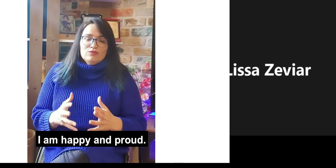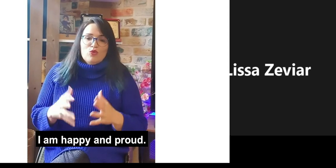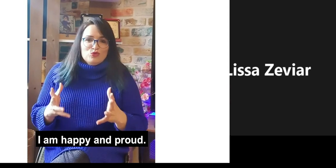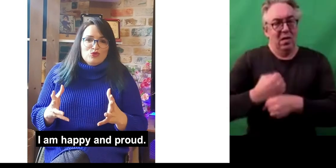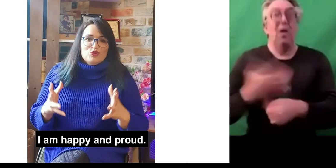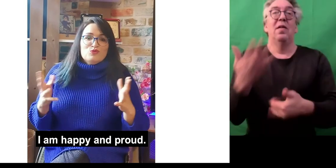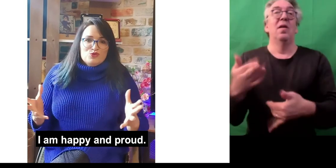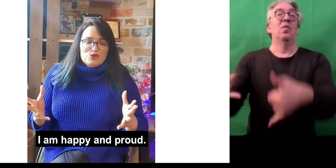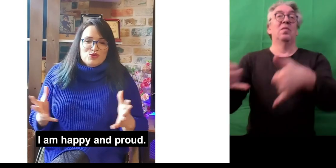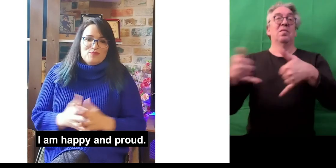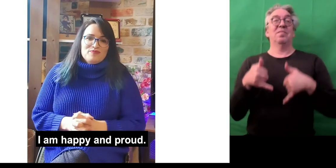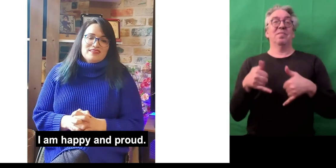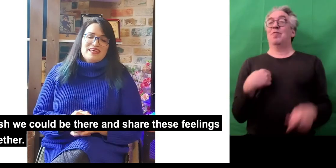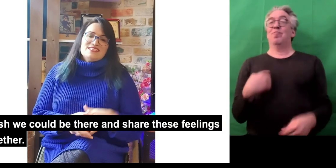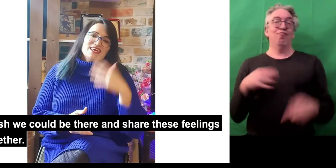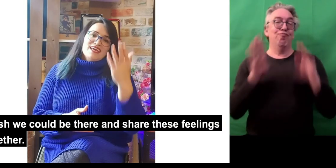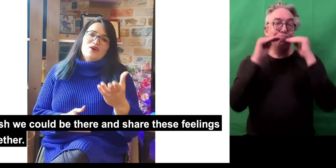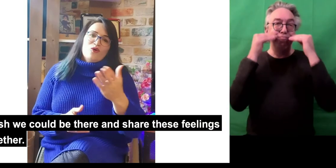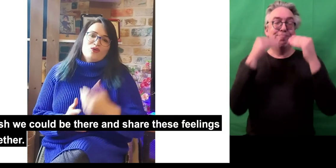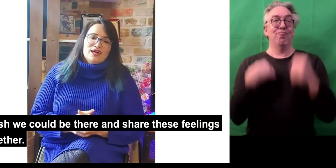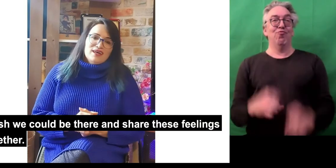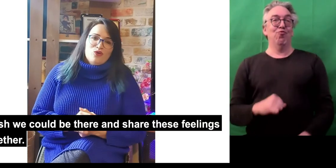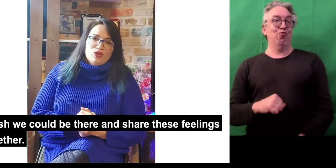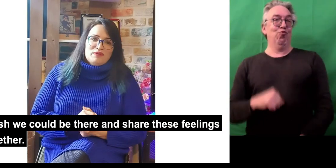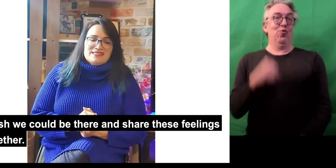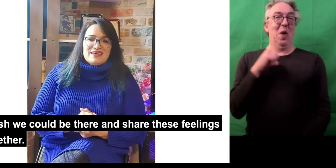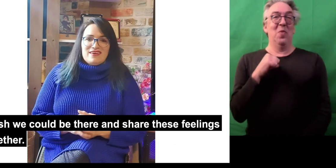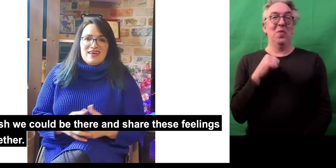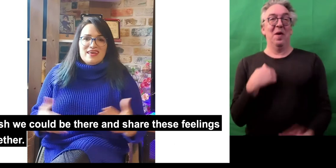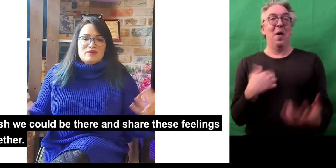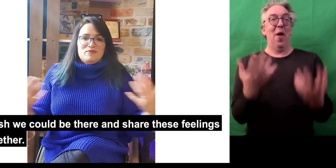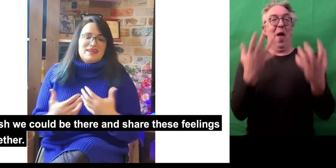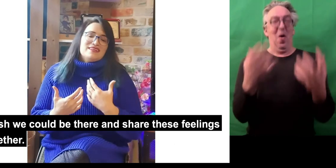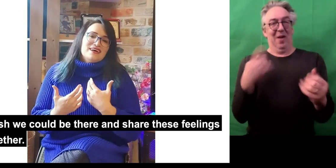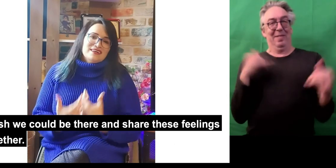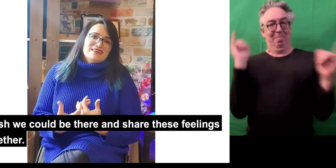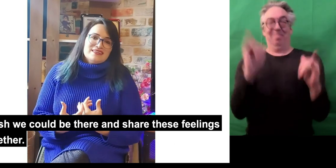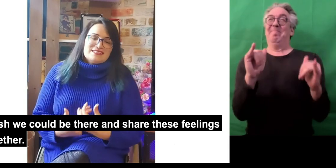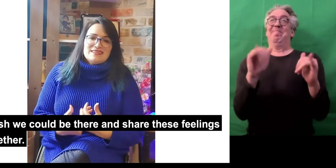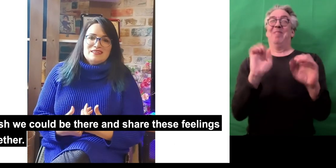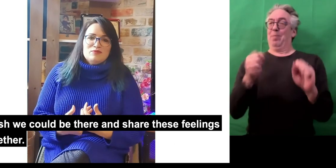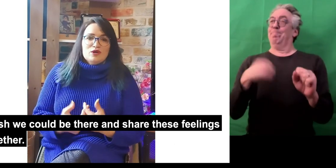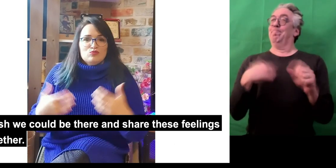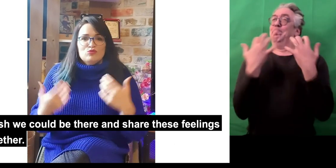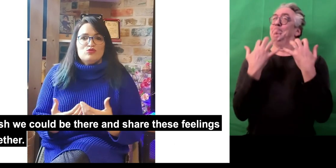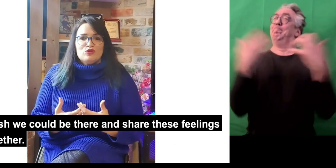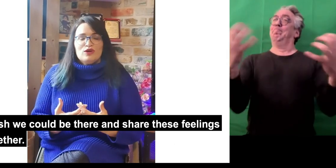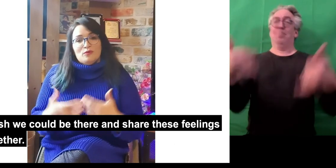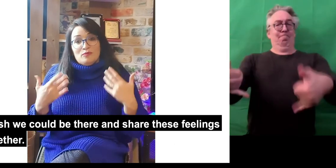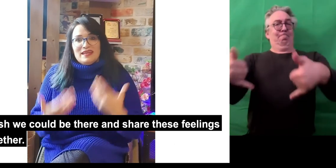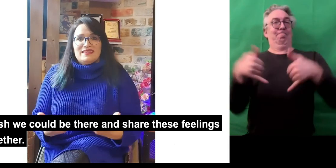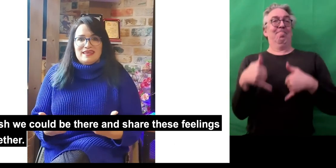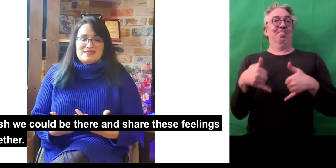Mutluyum, onurluyum, gururluyum. Keşke orada olabilsek ve bir arada sarılıp bu